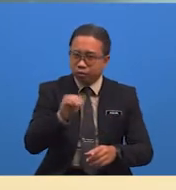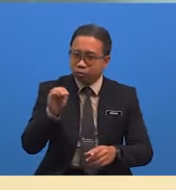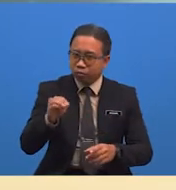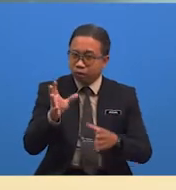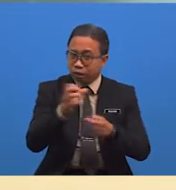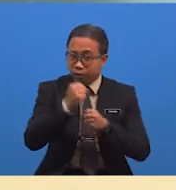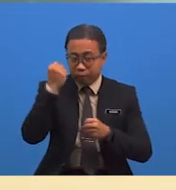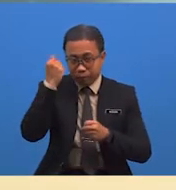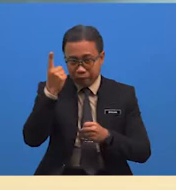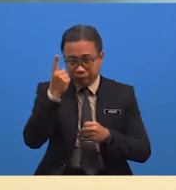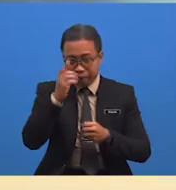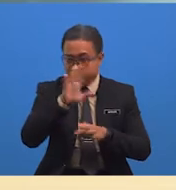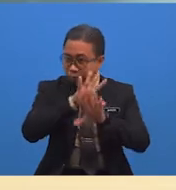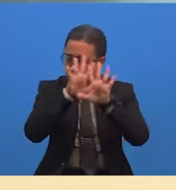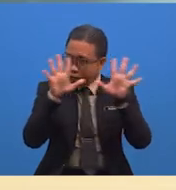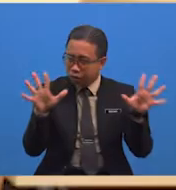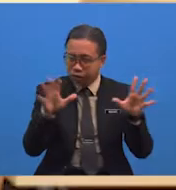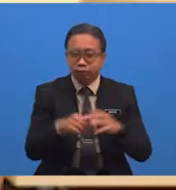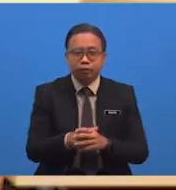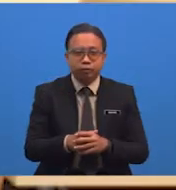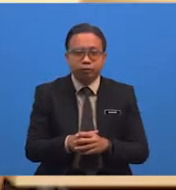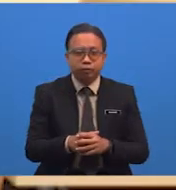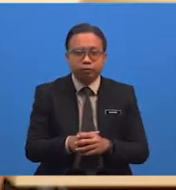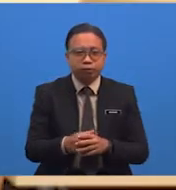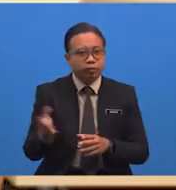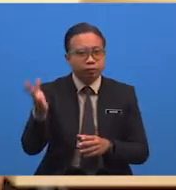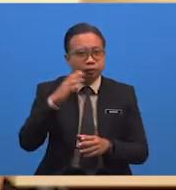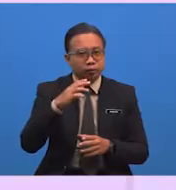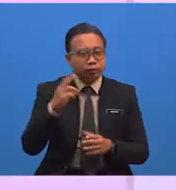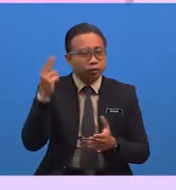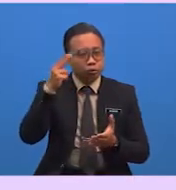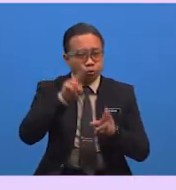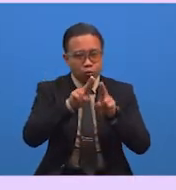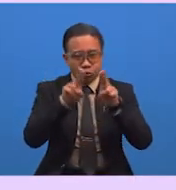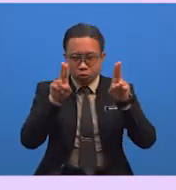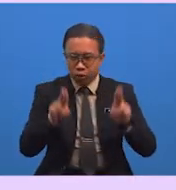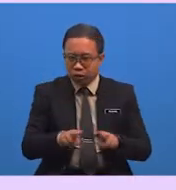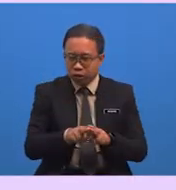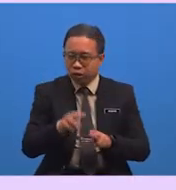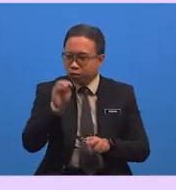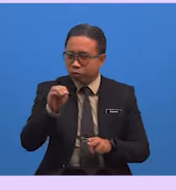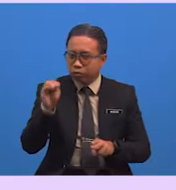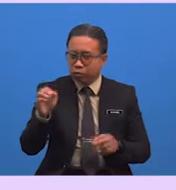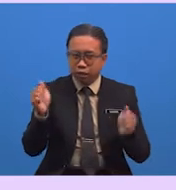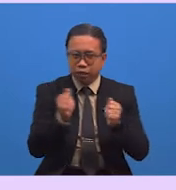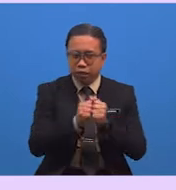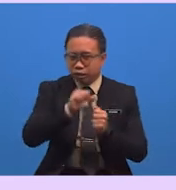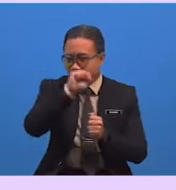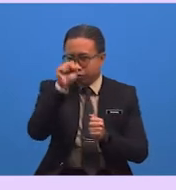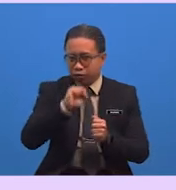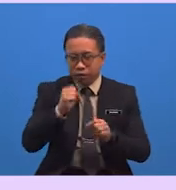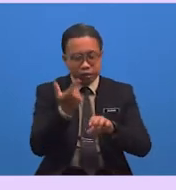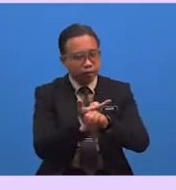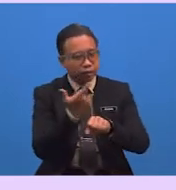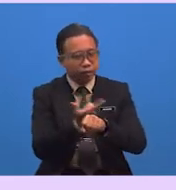Murid-murid dapat faham dengan jelas, kan? Baiklah, mari kita uji kefahaman murid-murid dengan